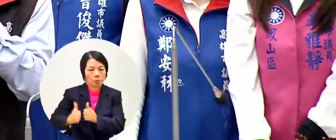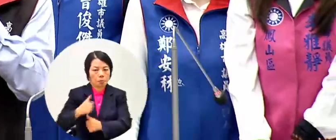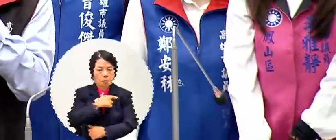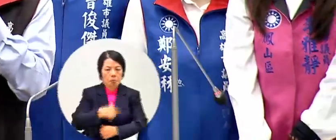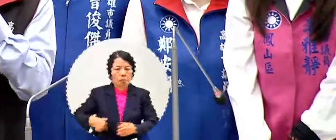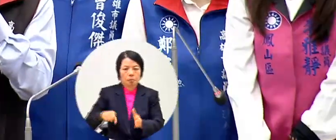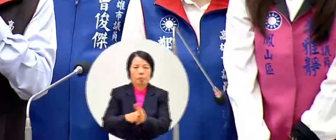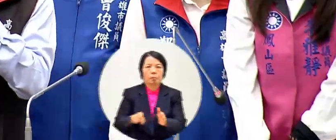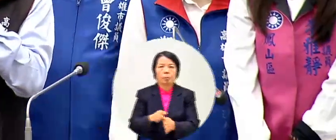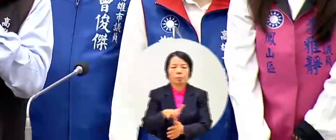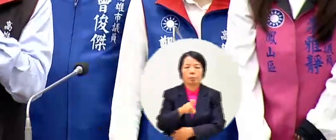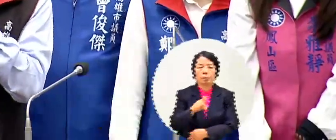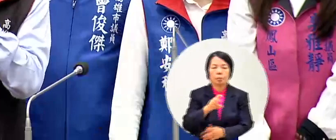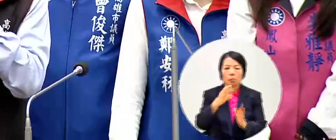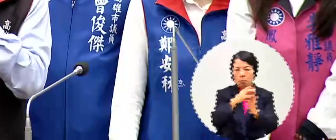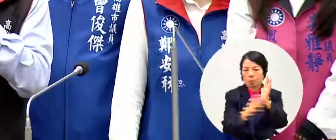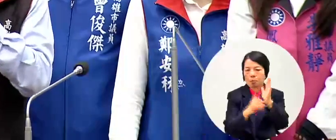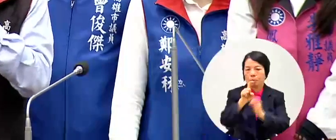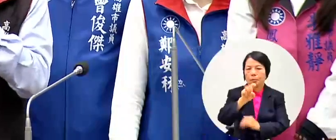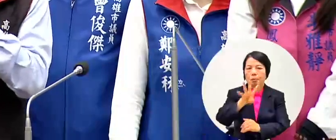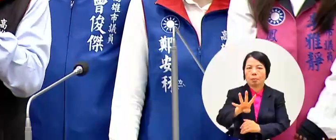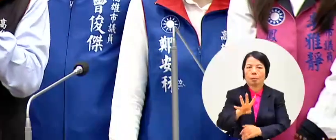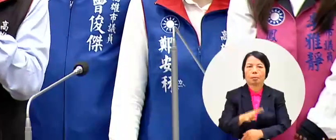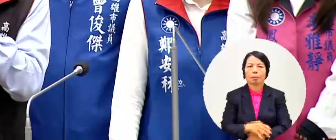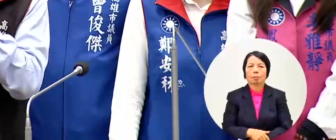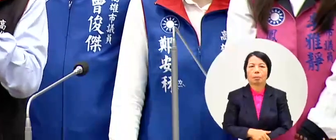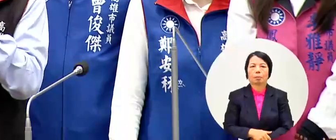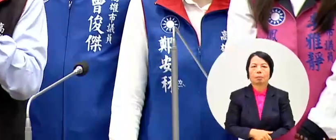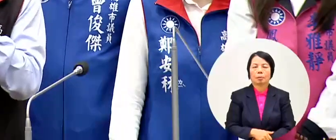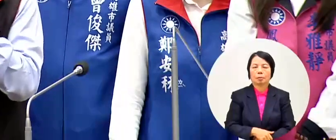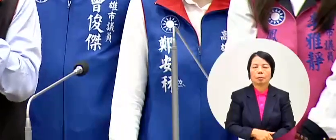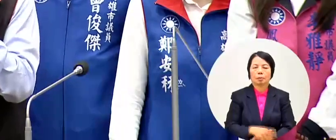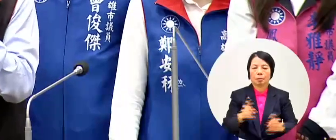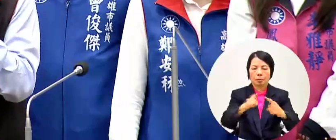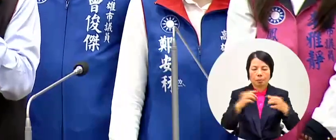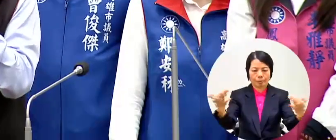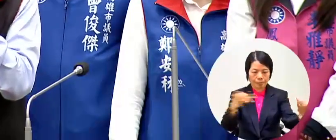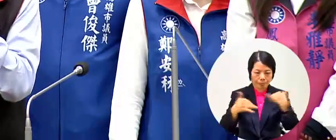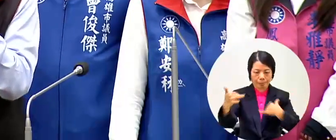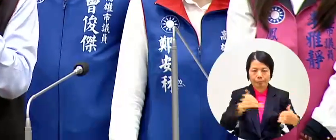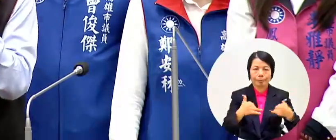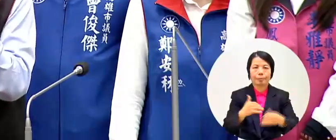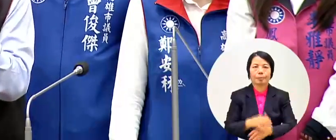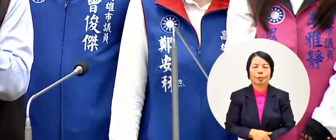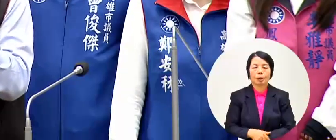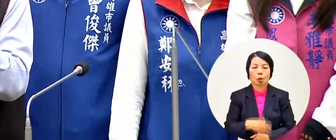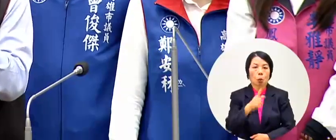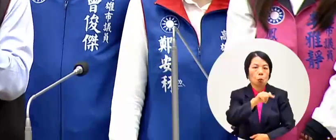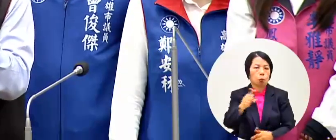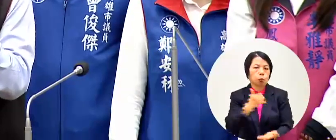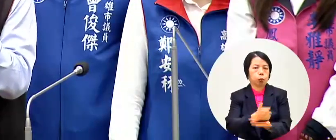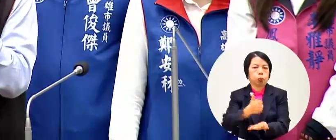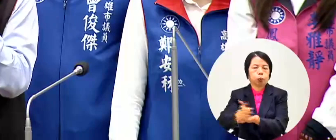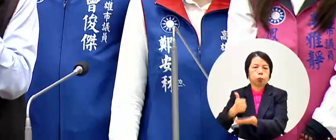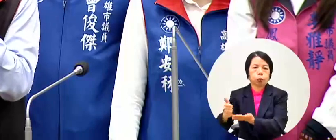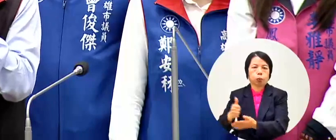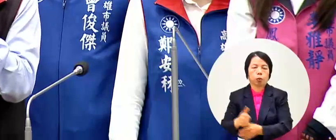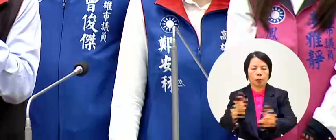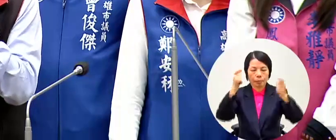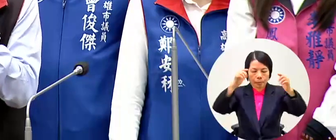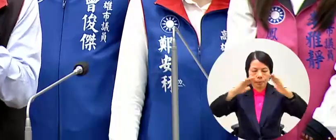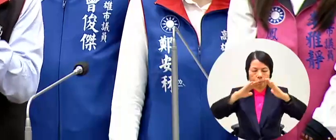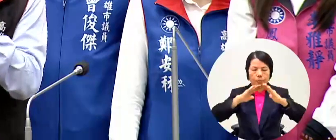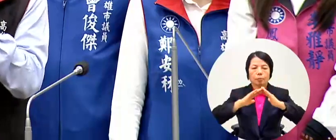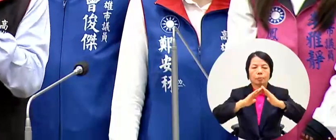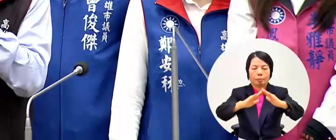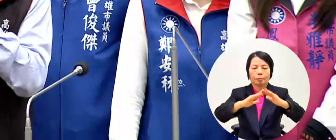口，人进得来，货出得去，高雄发大财。发不